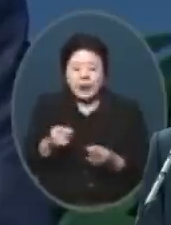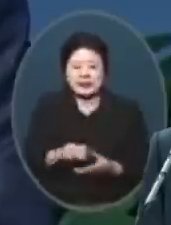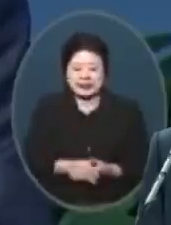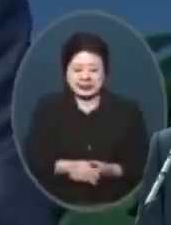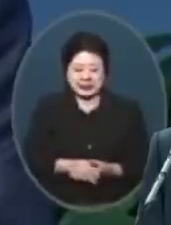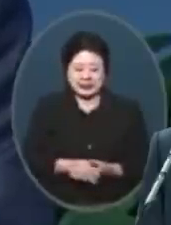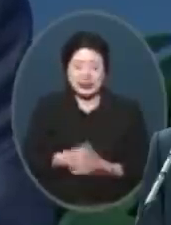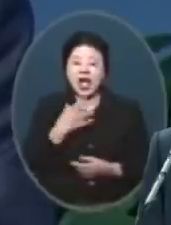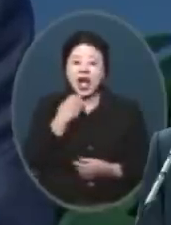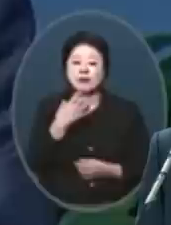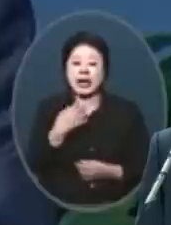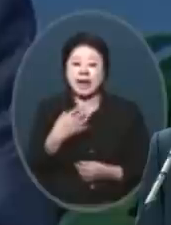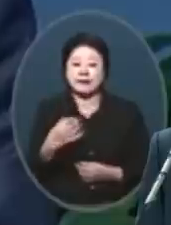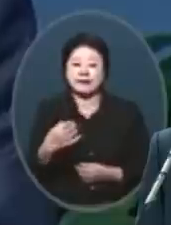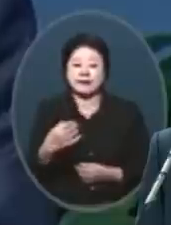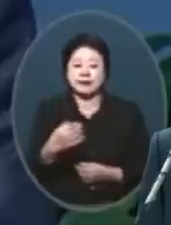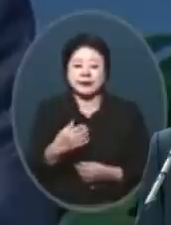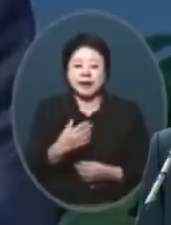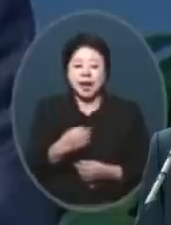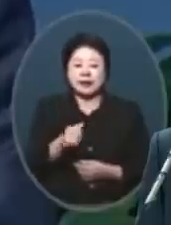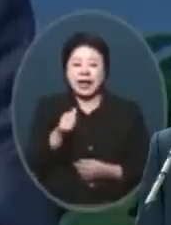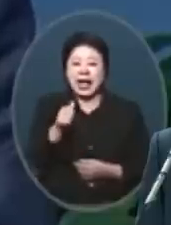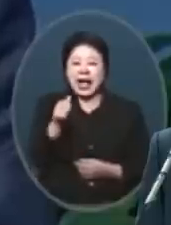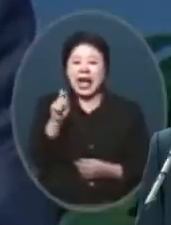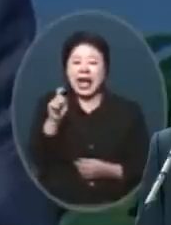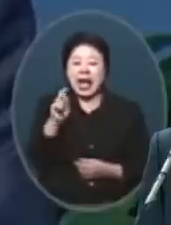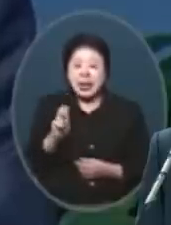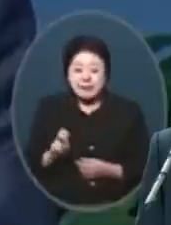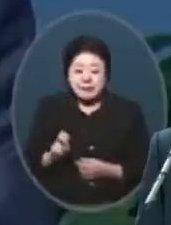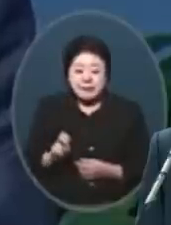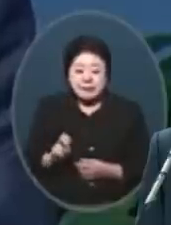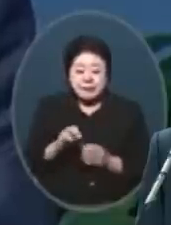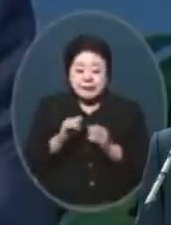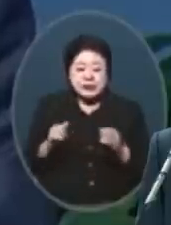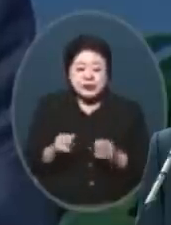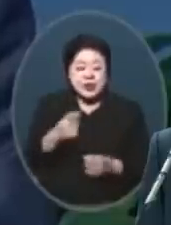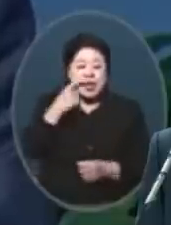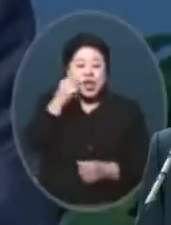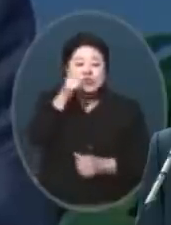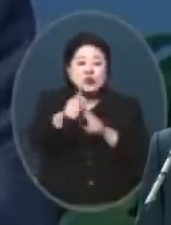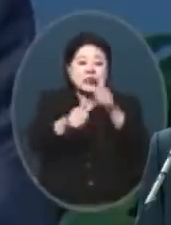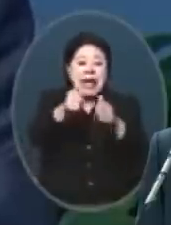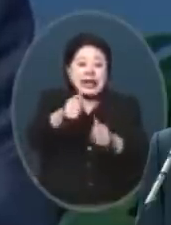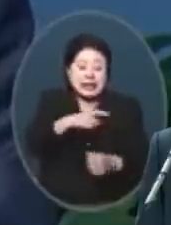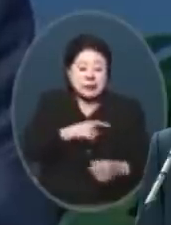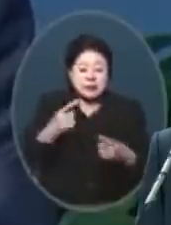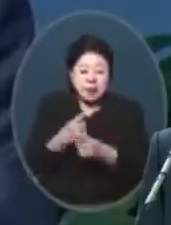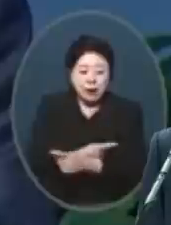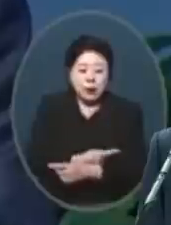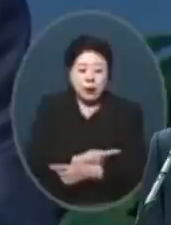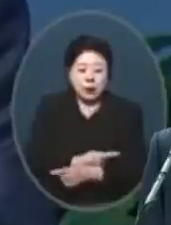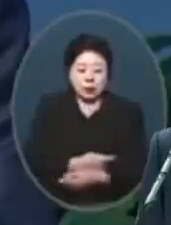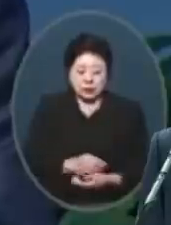해서 아브라함을 아브라함 많은 민족의 조상이요